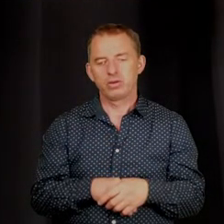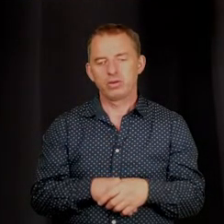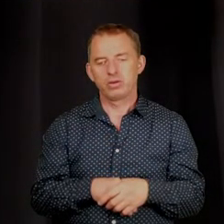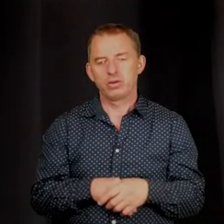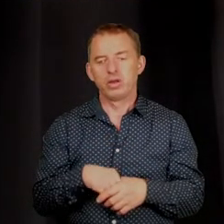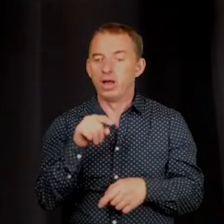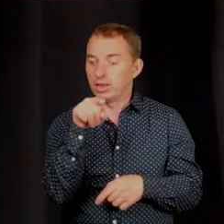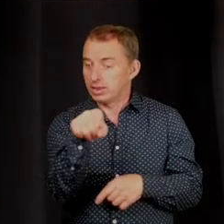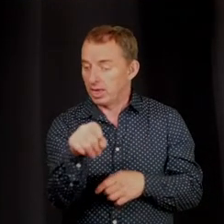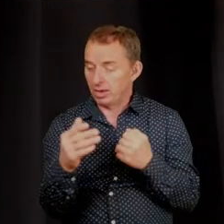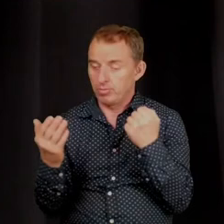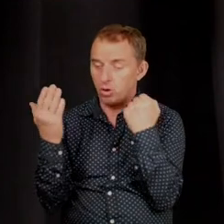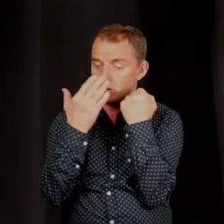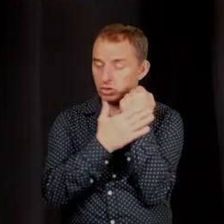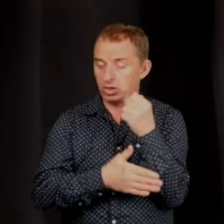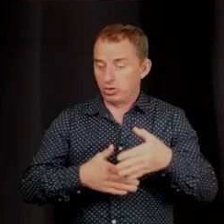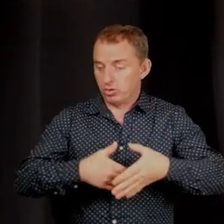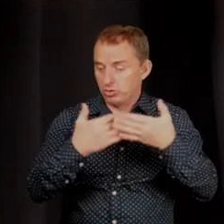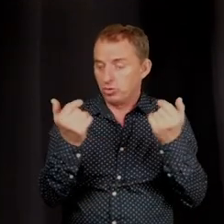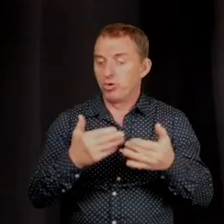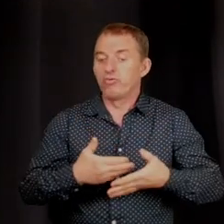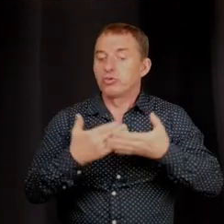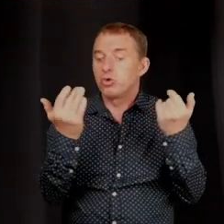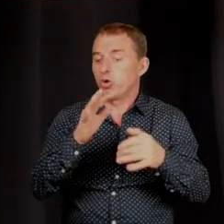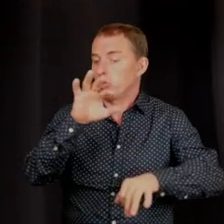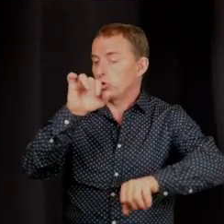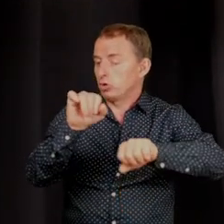tym ostatecznym dniu, tym dniu sądu,